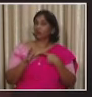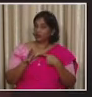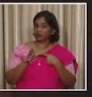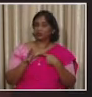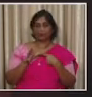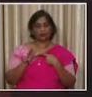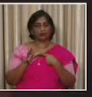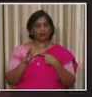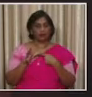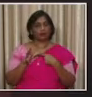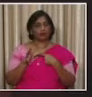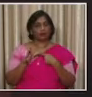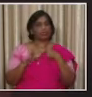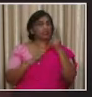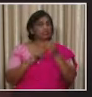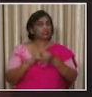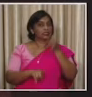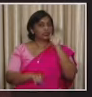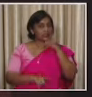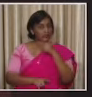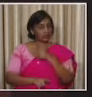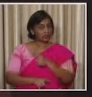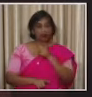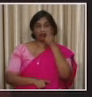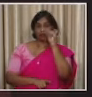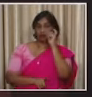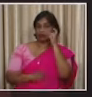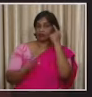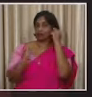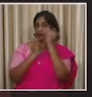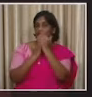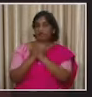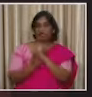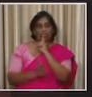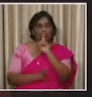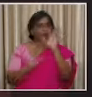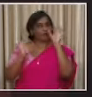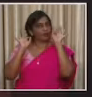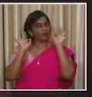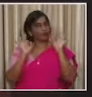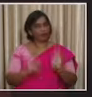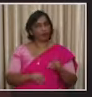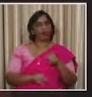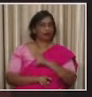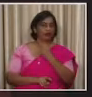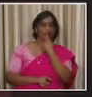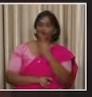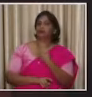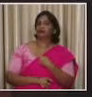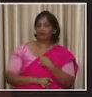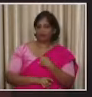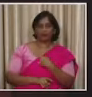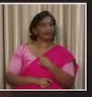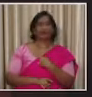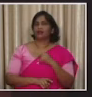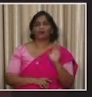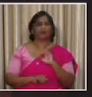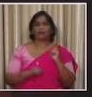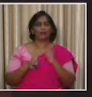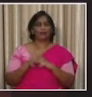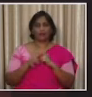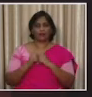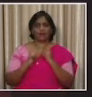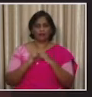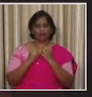හැටියට අර ජනාධිපතිවරයාගේ නිරීක්ෂණ ගැන වචනයක්වත් සඳහන් කරන්න නැතුව කියනවා, නෑ මේ ප්‍රශ්නයට